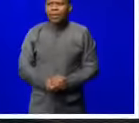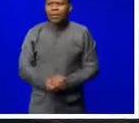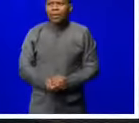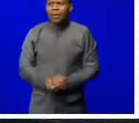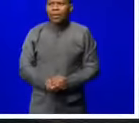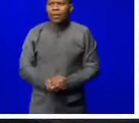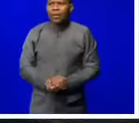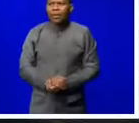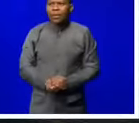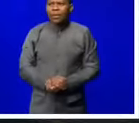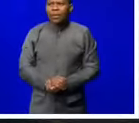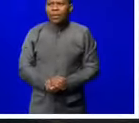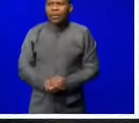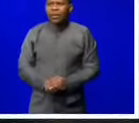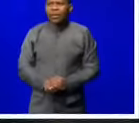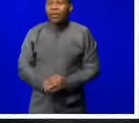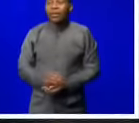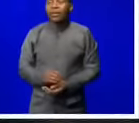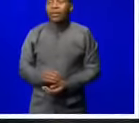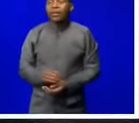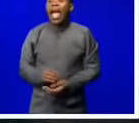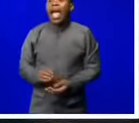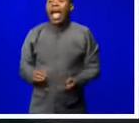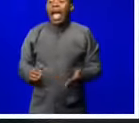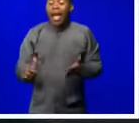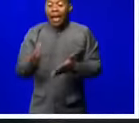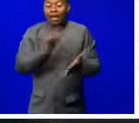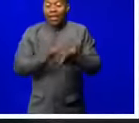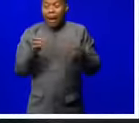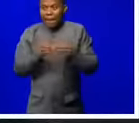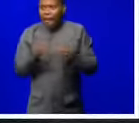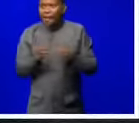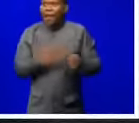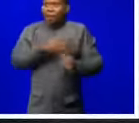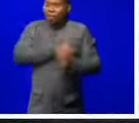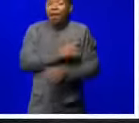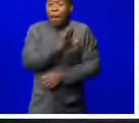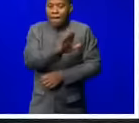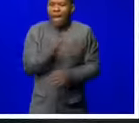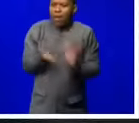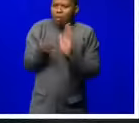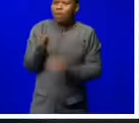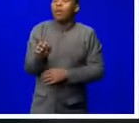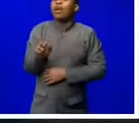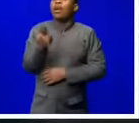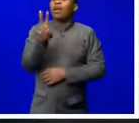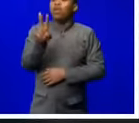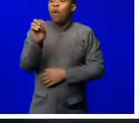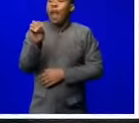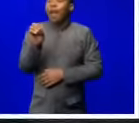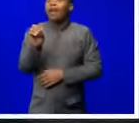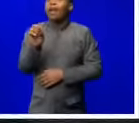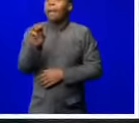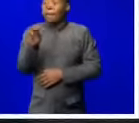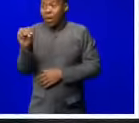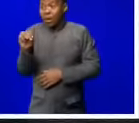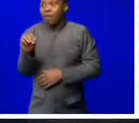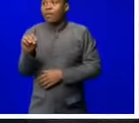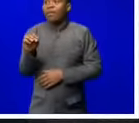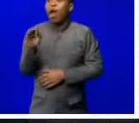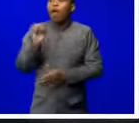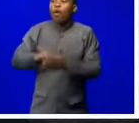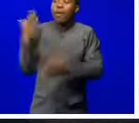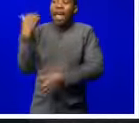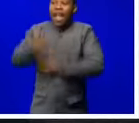Tinkung temali live di kulenga 200 million emalangeni kusukela ngenyanga yenyoni eminyakeni lophelile loku kucukethwa